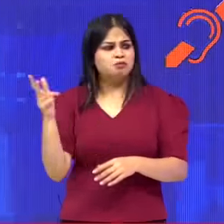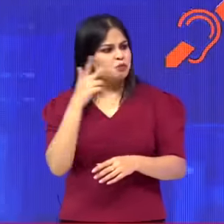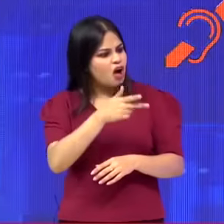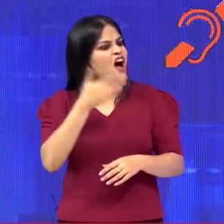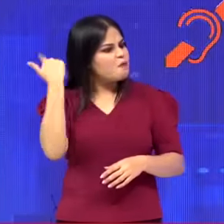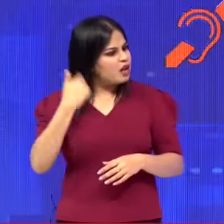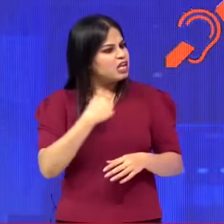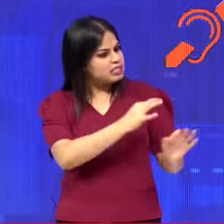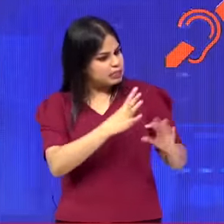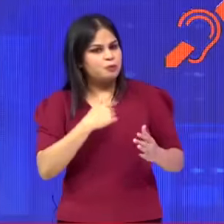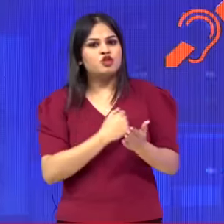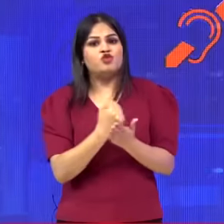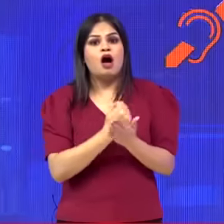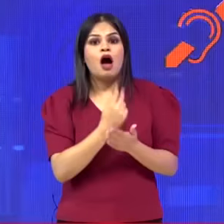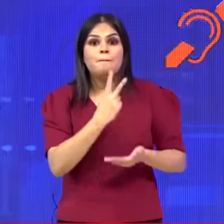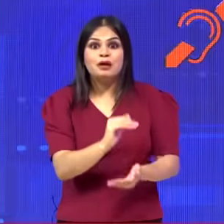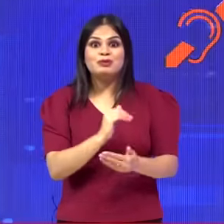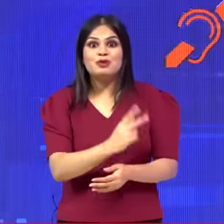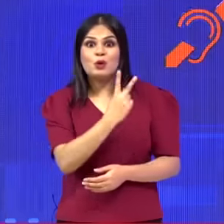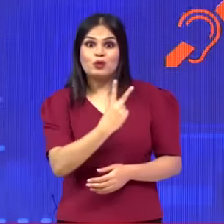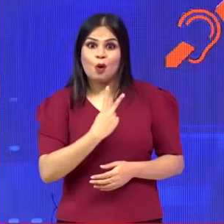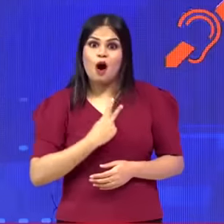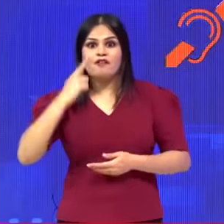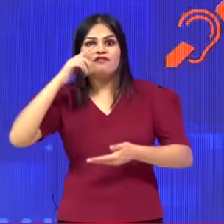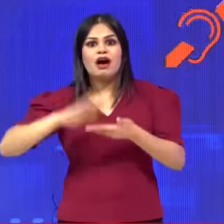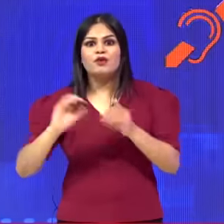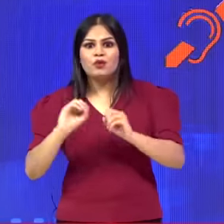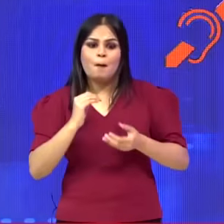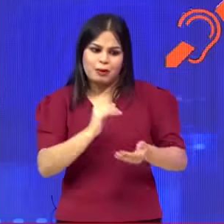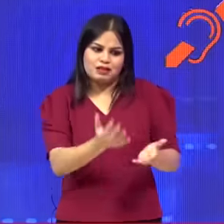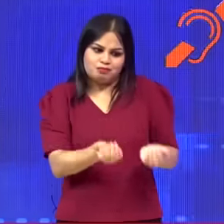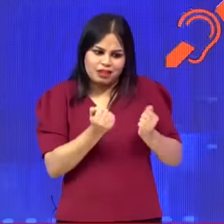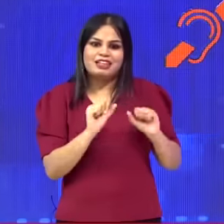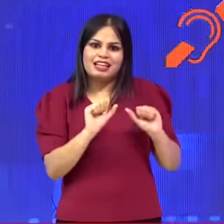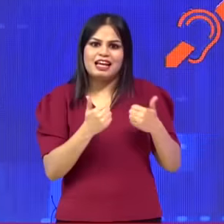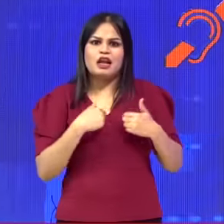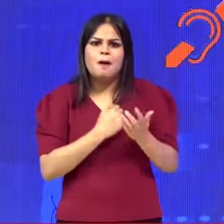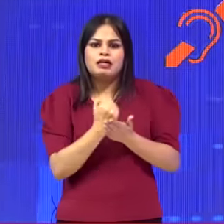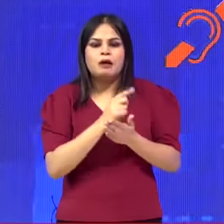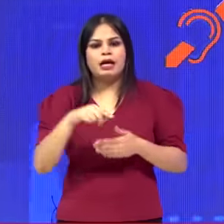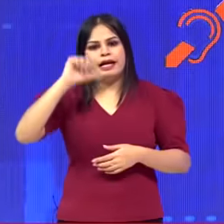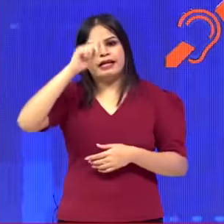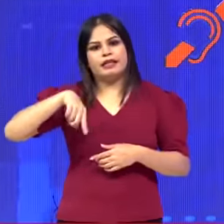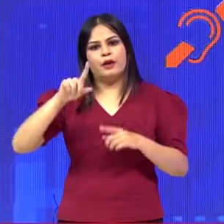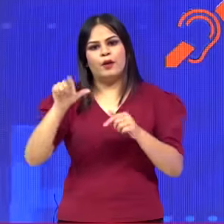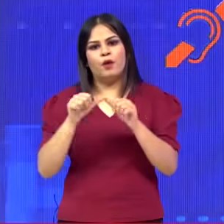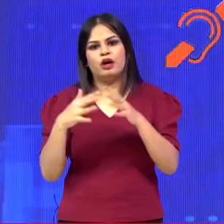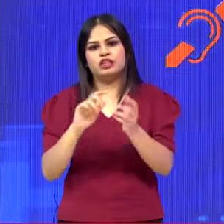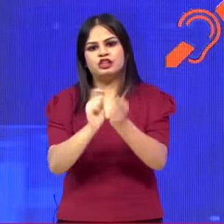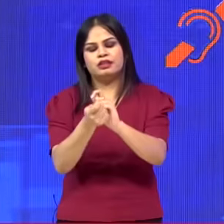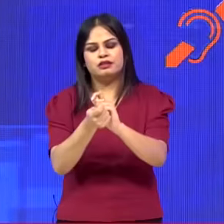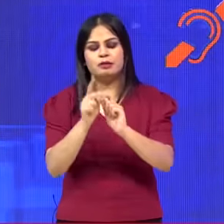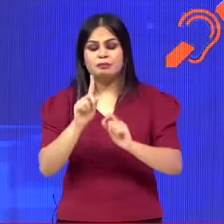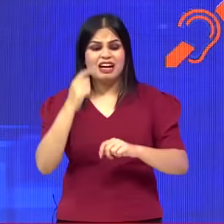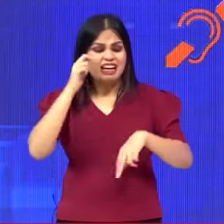गया है. तो अब देखें सर, सर बच्चों का बड़ा शौक है सर मुझे, आई लव किड्स. लेकिन किड्स जब आते हैं तो माँ भी आती है